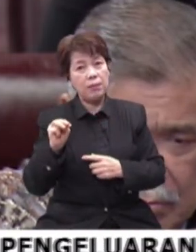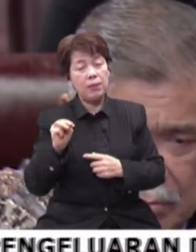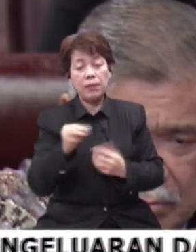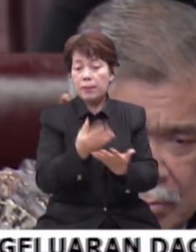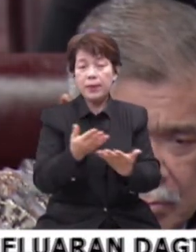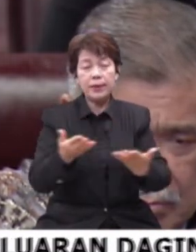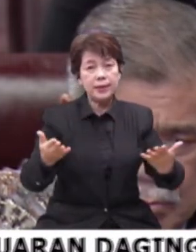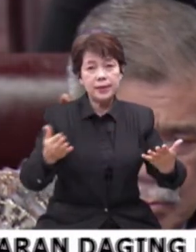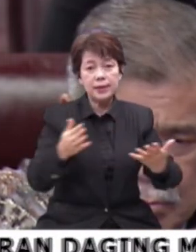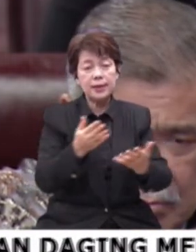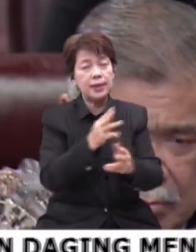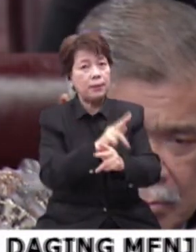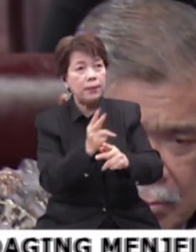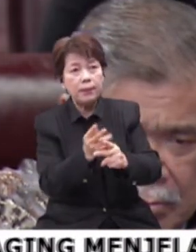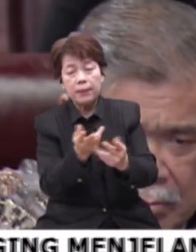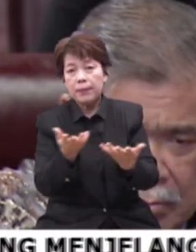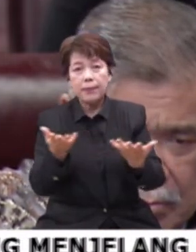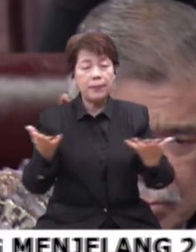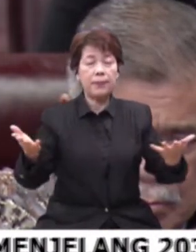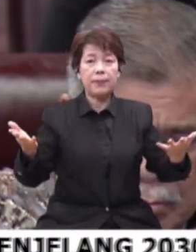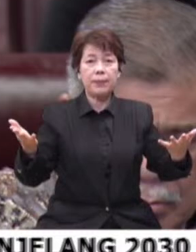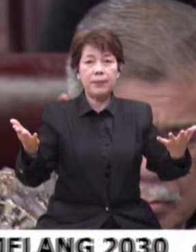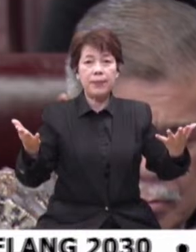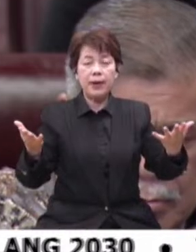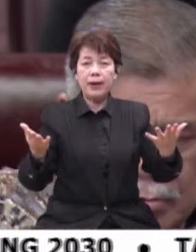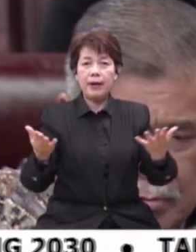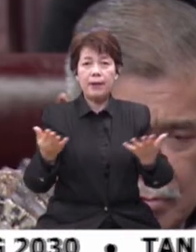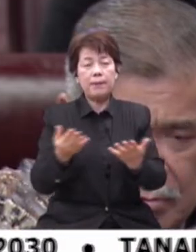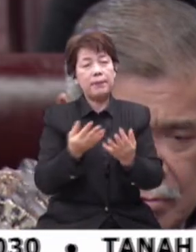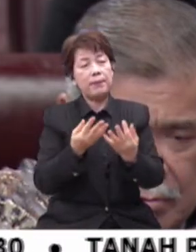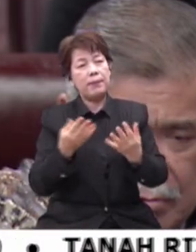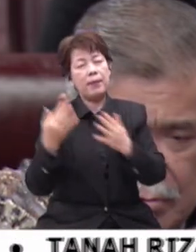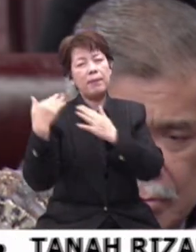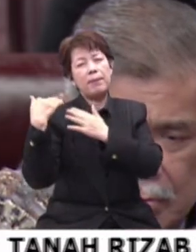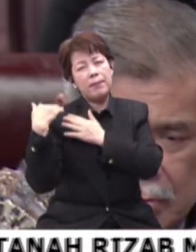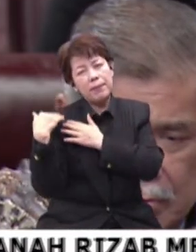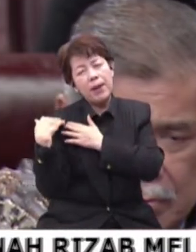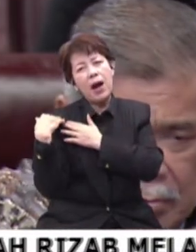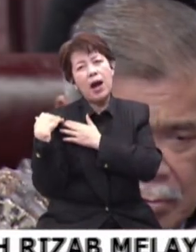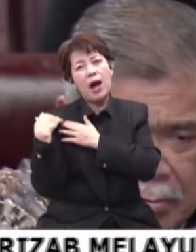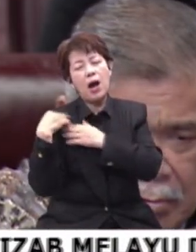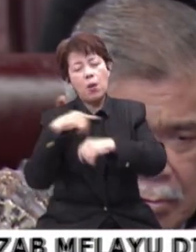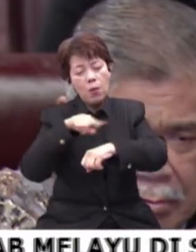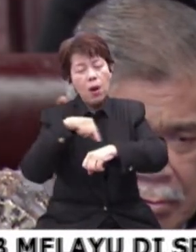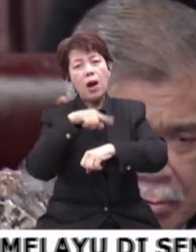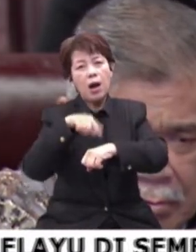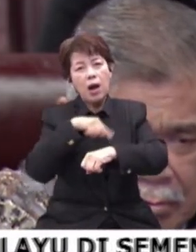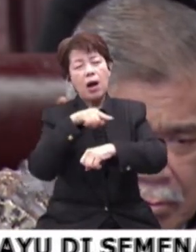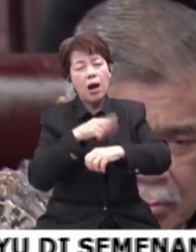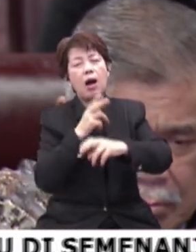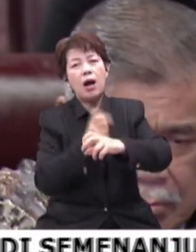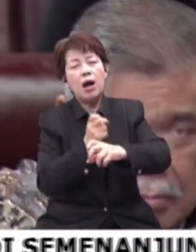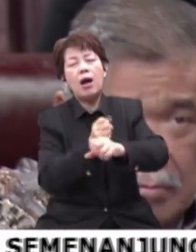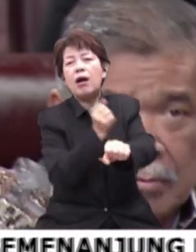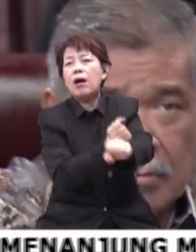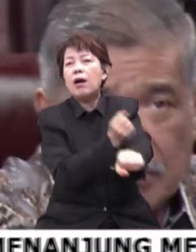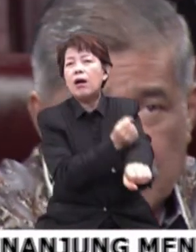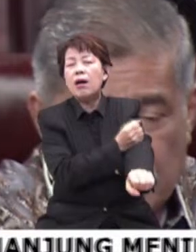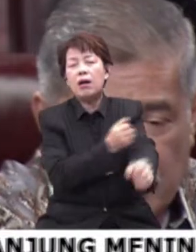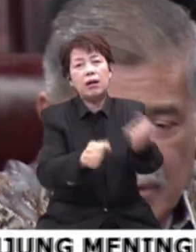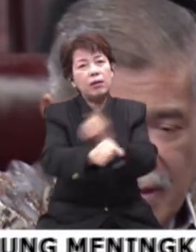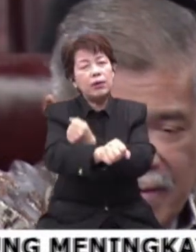GGM dan GGM juga sudah akan beban waktu kerja yang panjang namun dalam masa yang sama dan keadaan tertentu